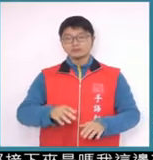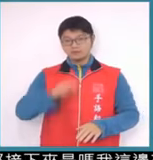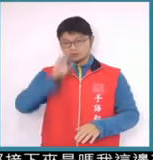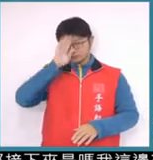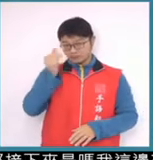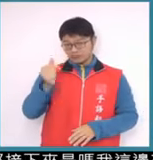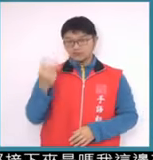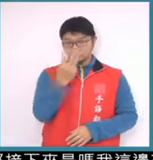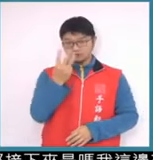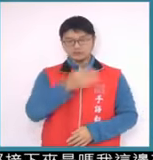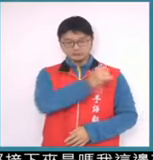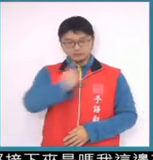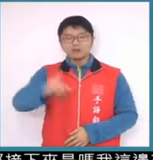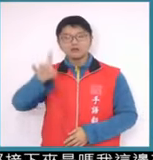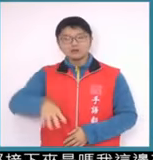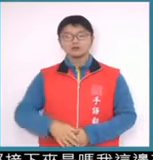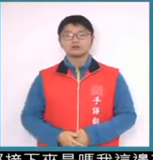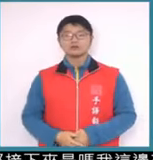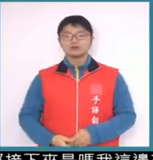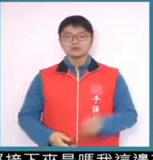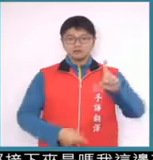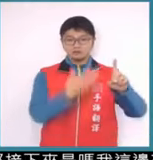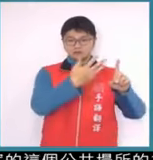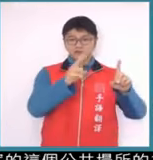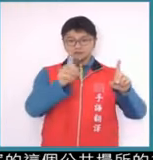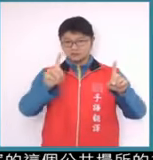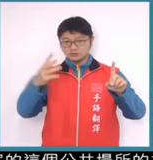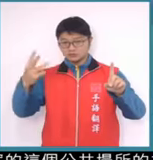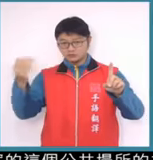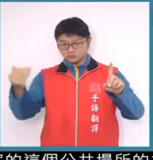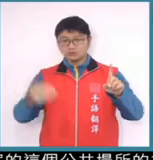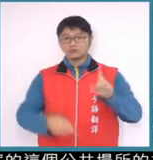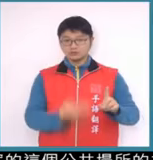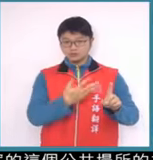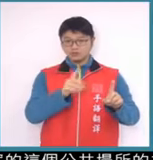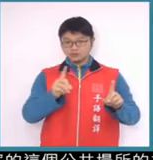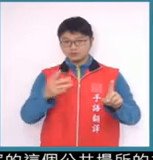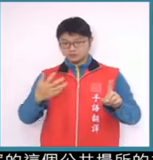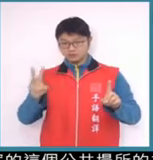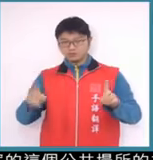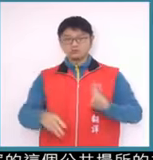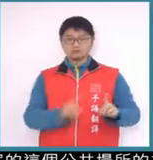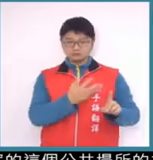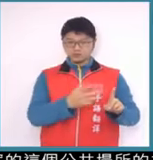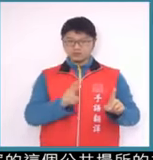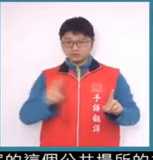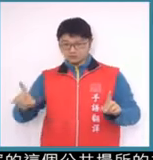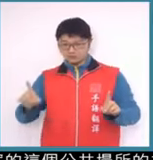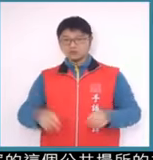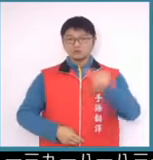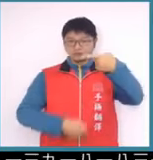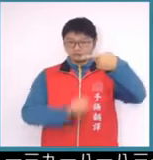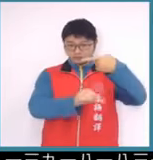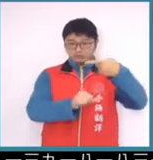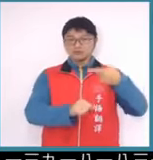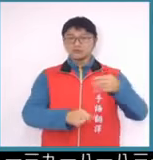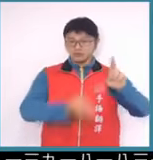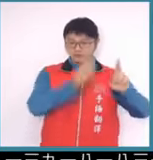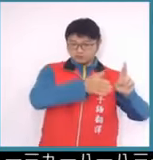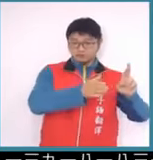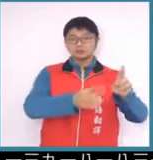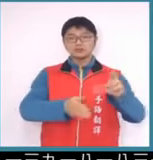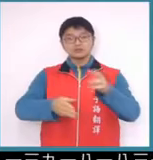个公共场所的足迹个案的案号是18139、18183、18221。那1月5号的12点30到